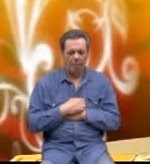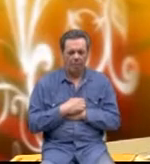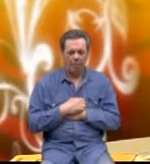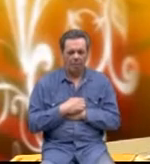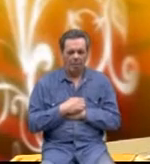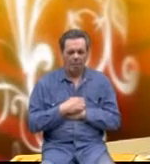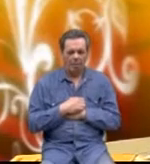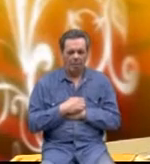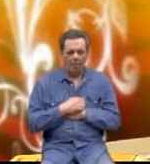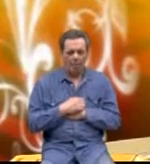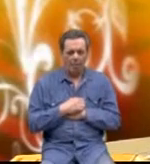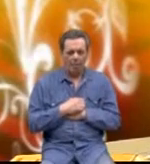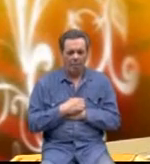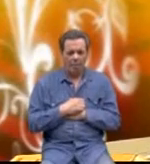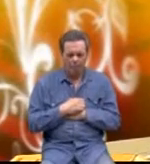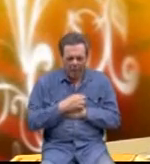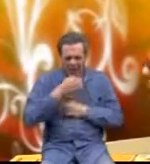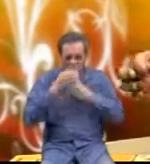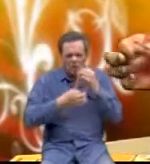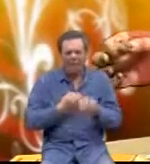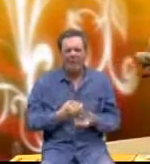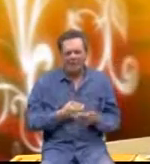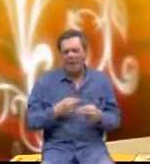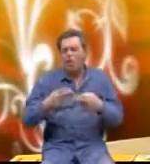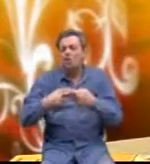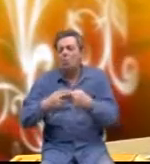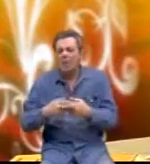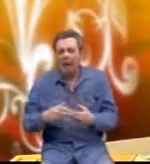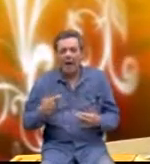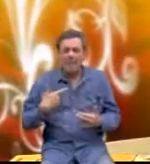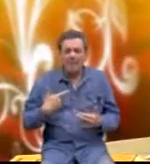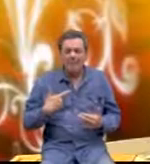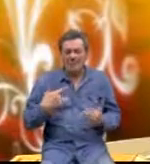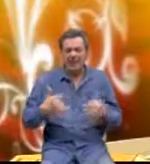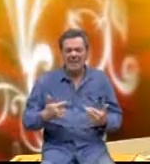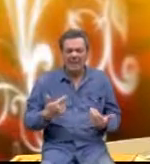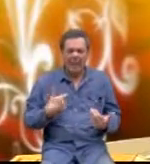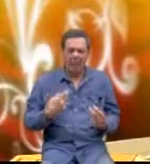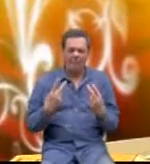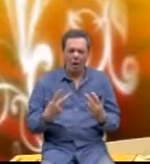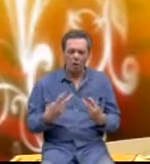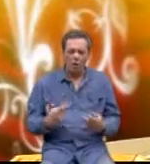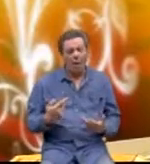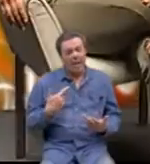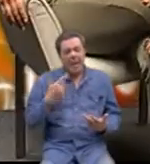on kaže. Izučavanje karakteristika susjeda nas je itekako relevantno i u tom smislu